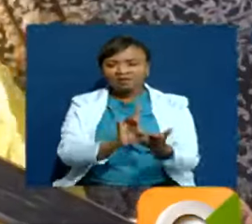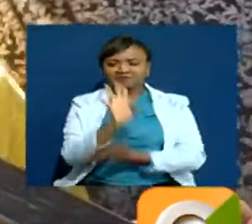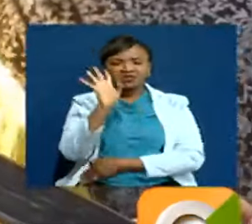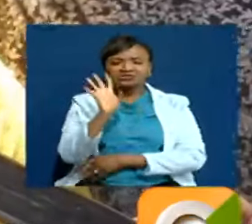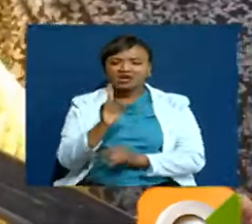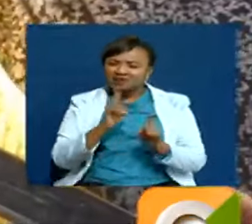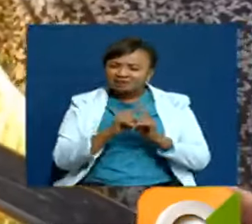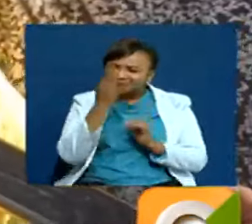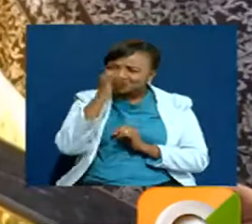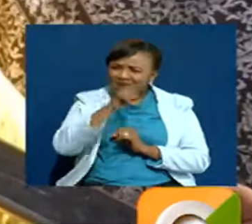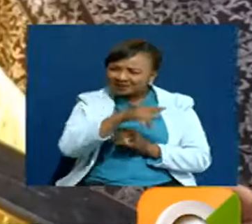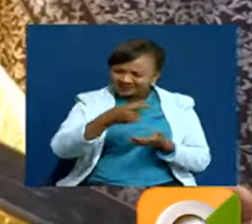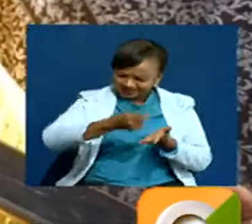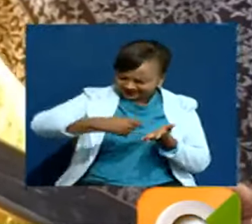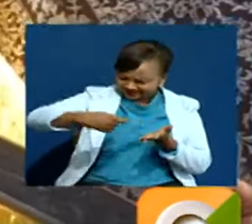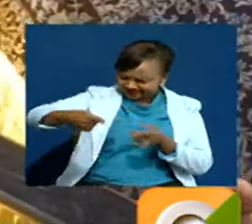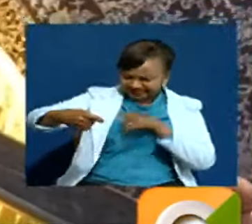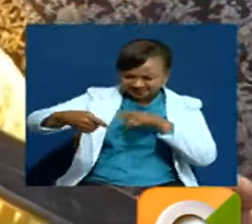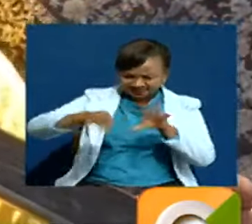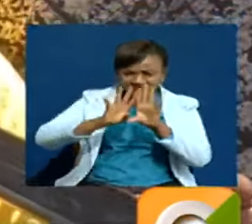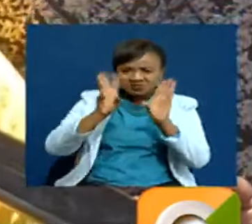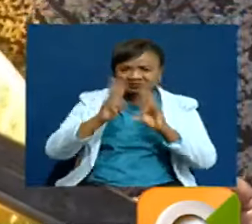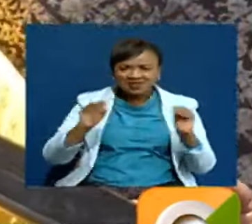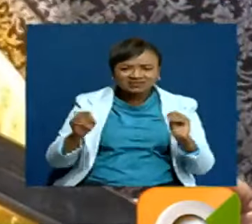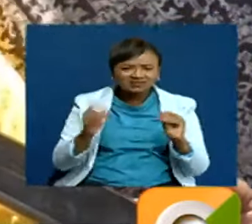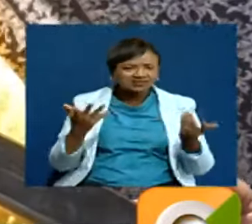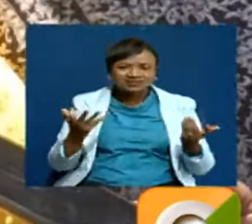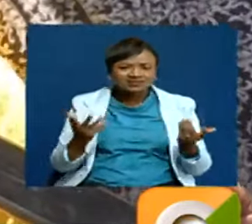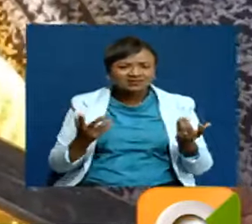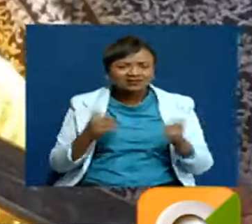Tunasema Kawira hata hiyo budget amesign ni hiligo.